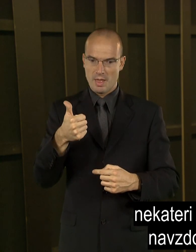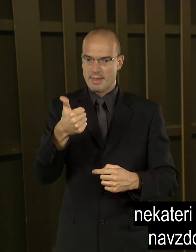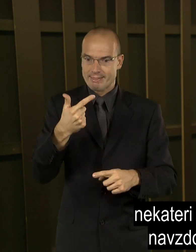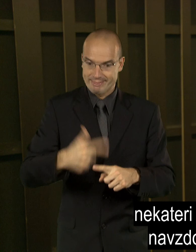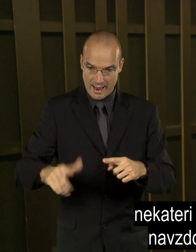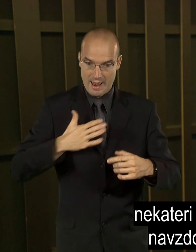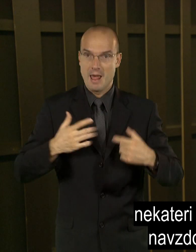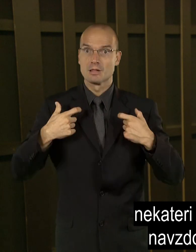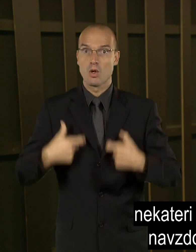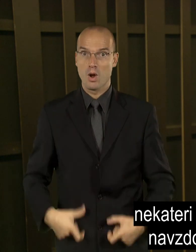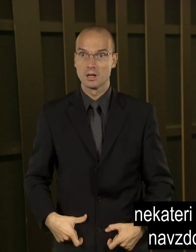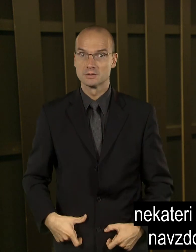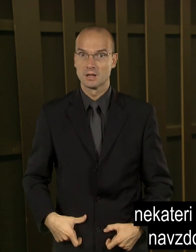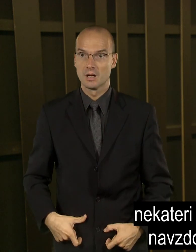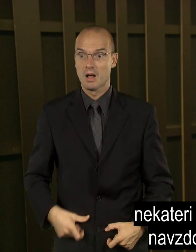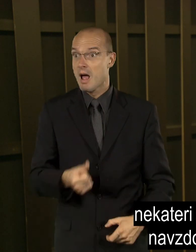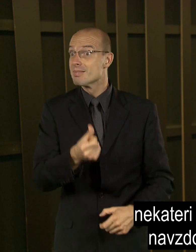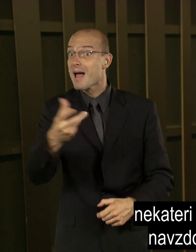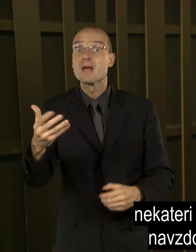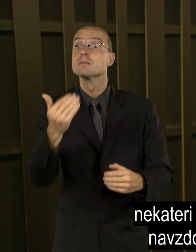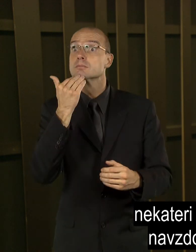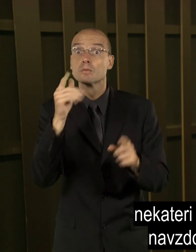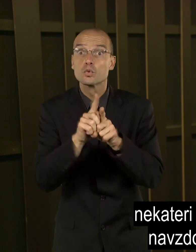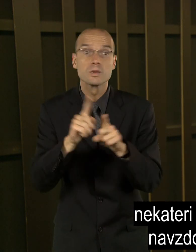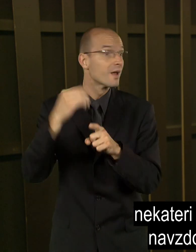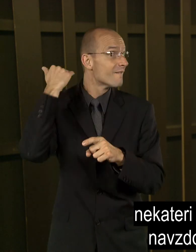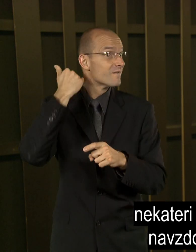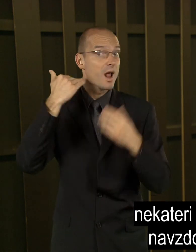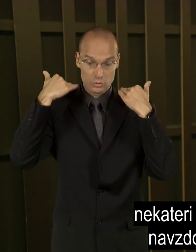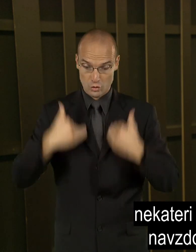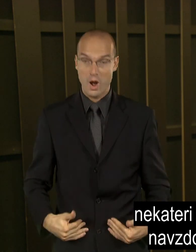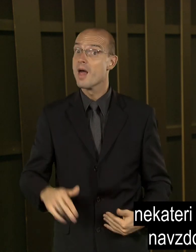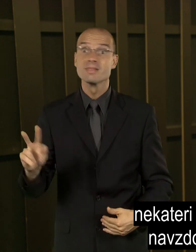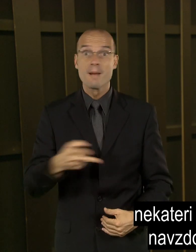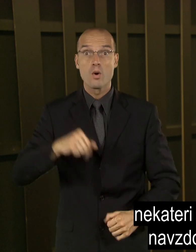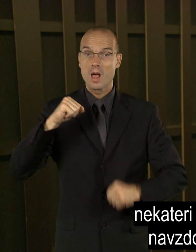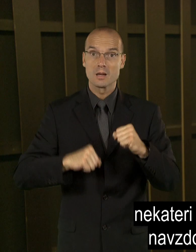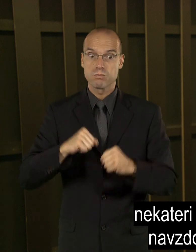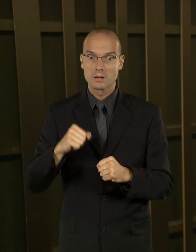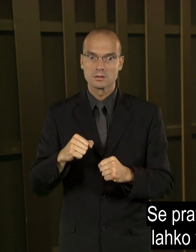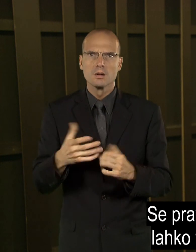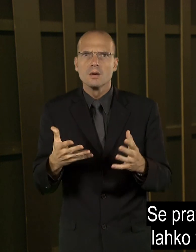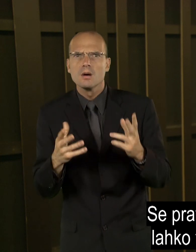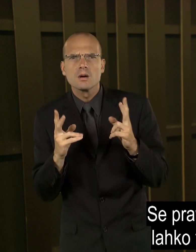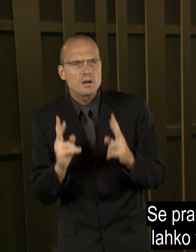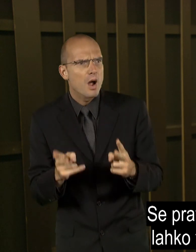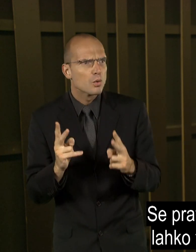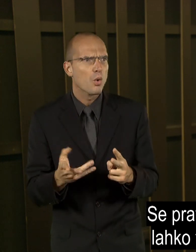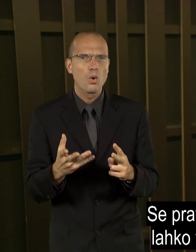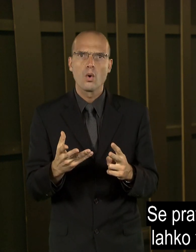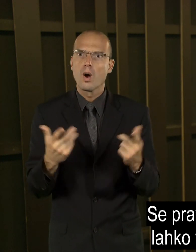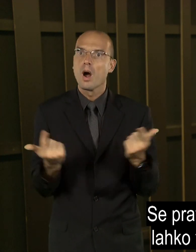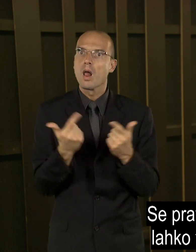pa skoraj nekateri so praktično od vratu navzdol ne morejo gibati. Se pravi, kako